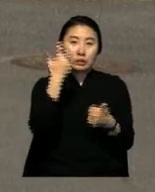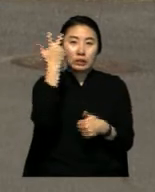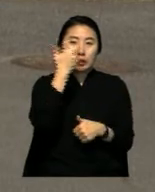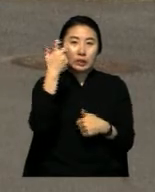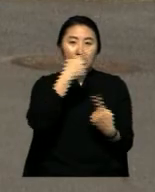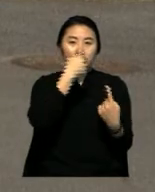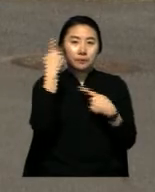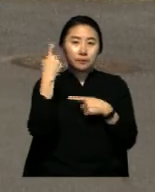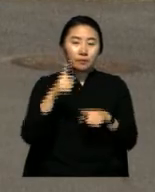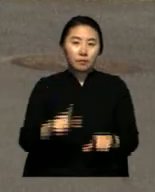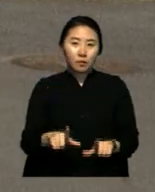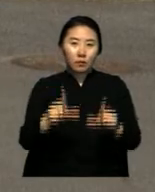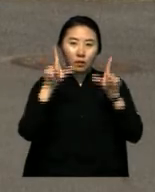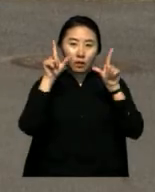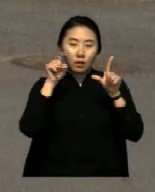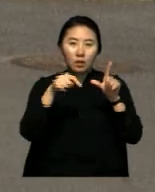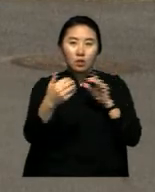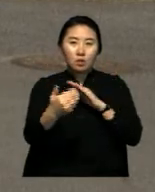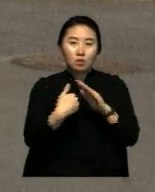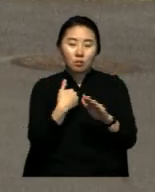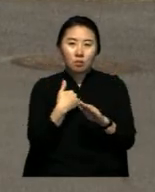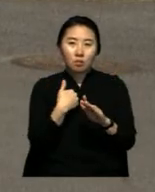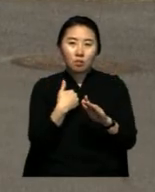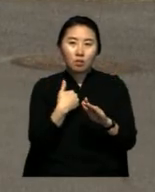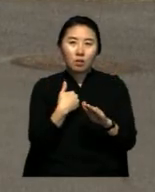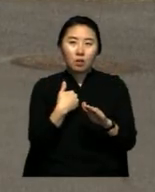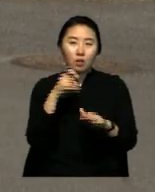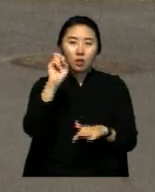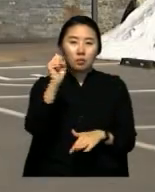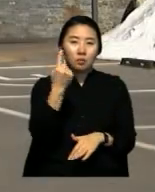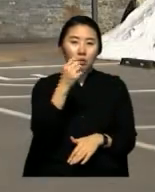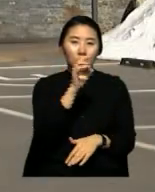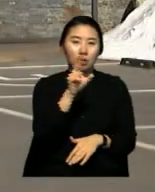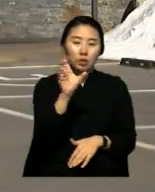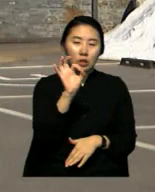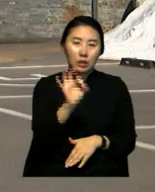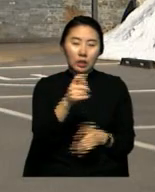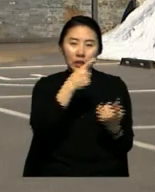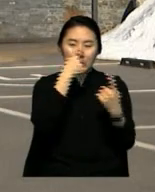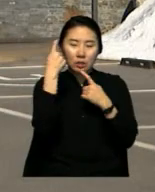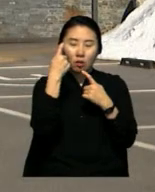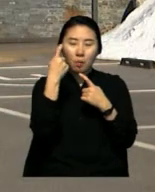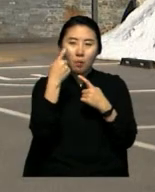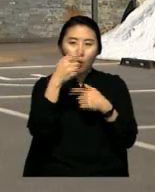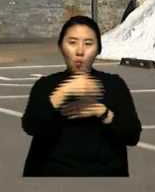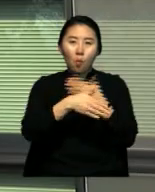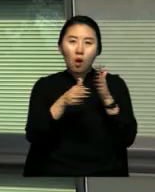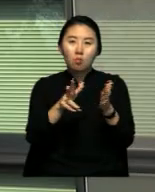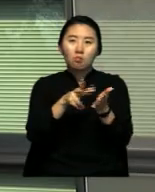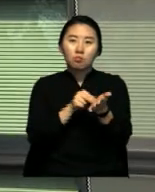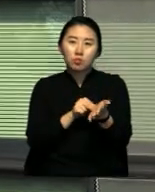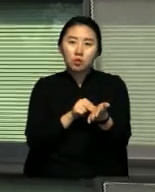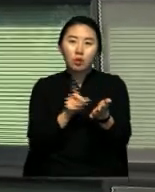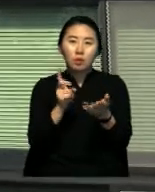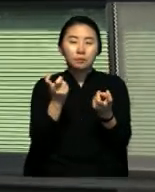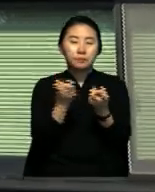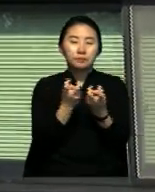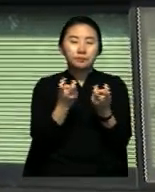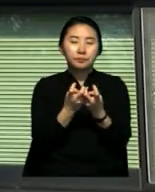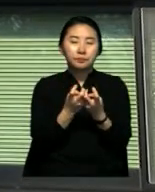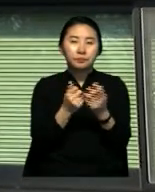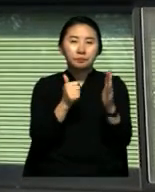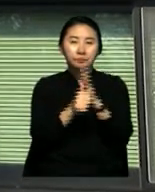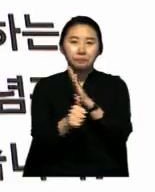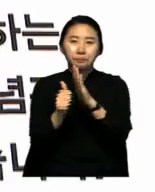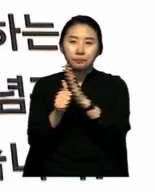되는 해입니다. 이를 앞두고서 현재 벌어지고 있는 몽양 기념관의 사태, 어떤 해결책이 있을지, 무엇보다 이 당사자들의 입장을